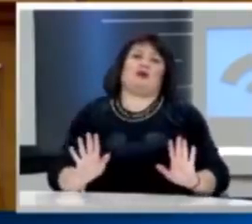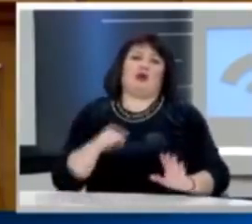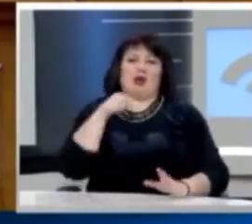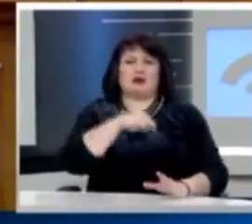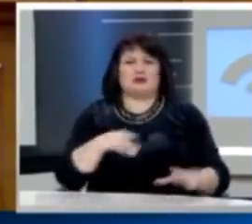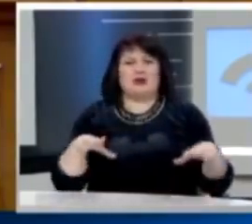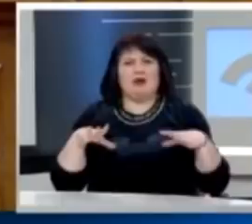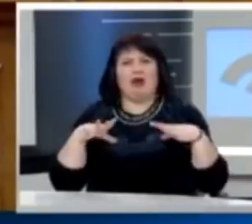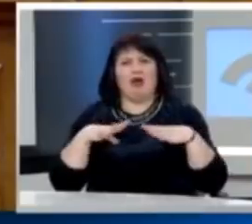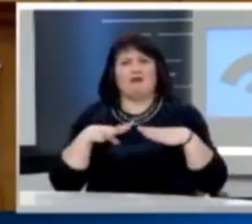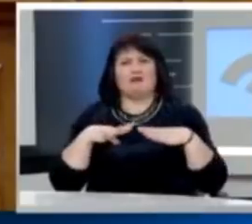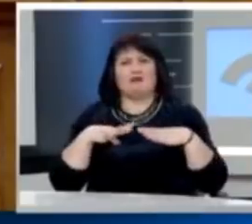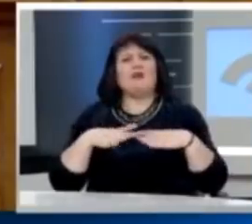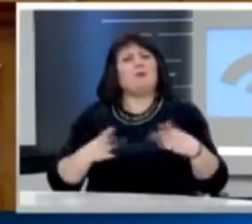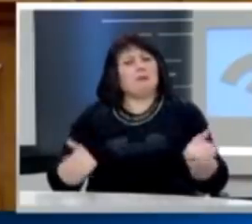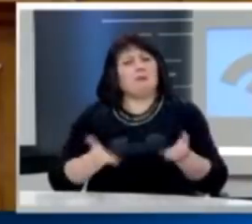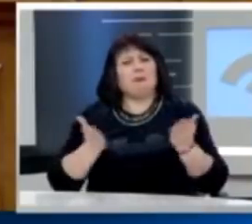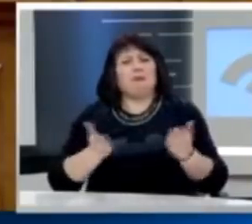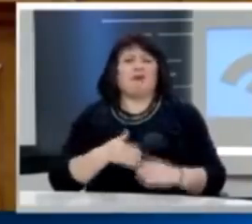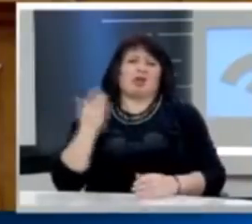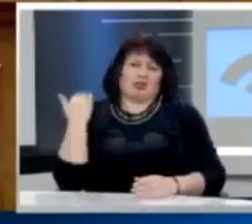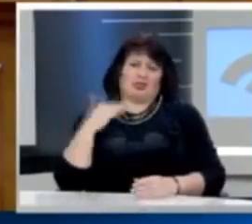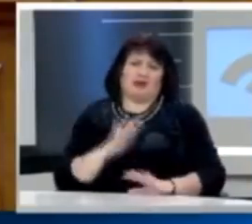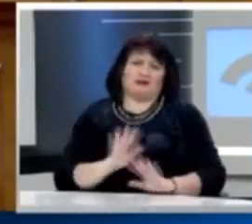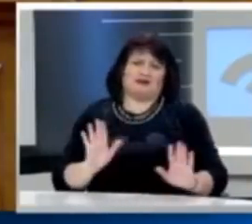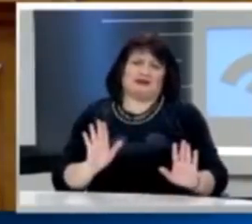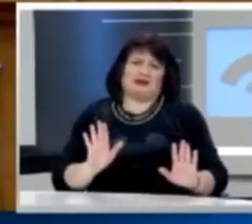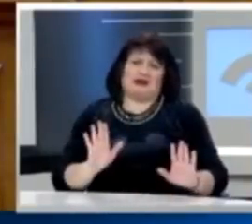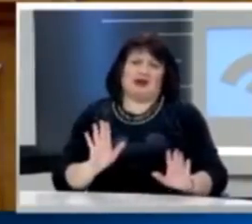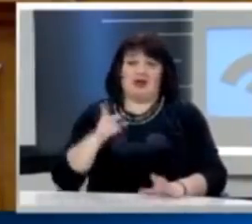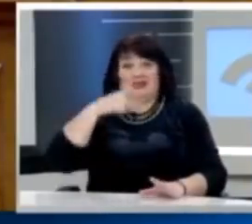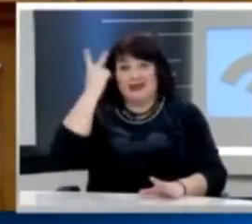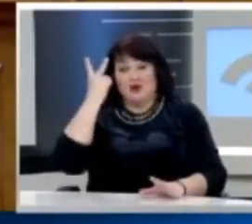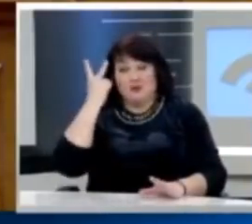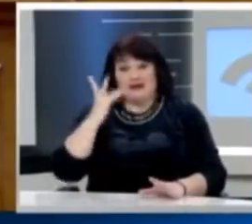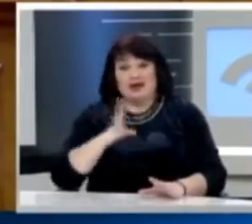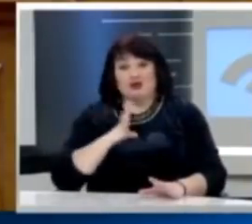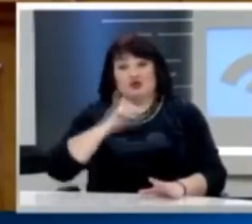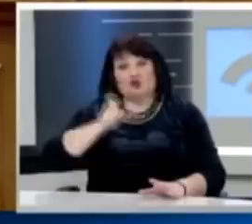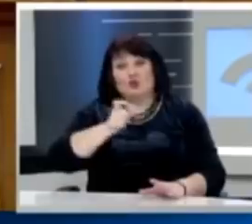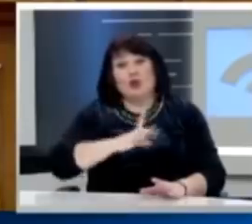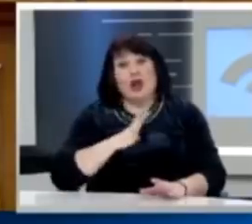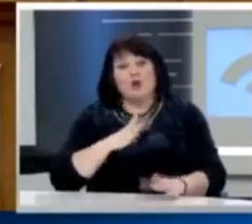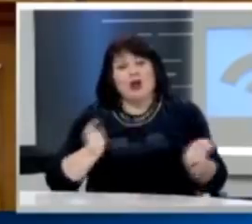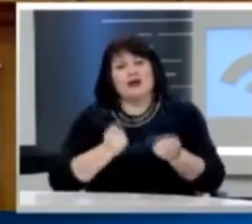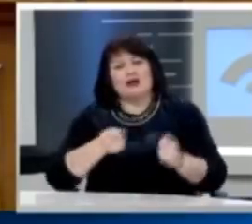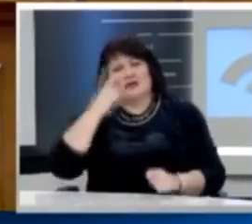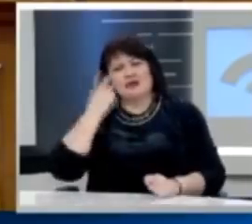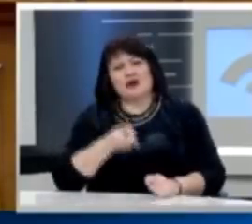έτοιμοι ανά πάσα στιγμή να θυσιάσετε λαϊκά δικαιώματα, εργατικά δικαιώματα,